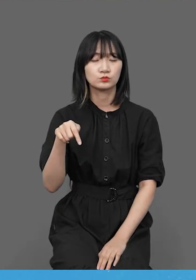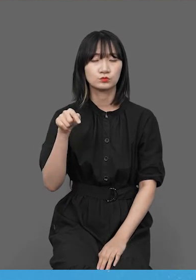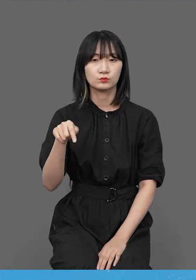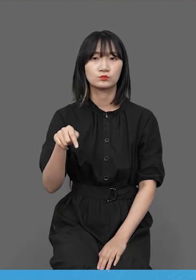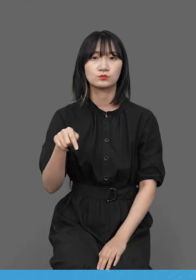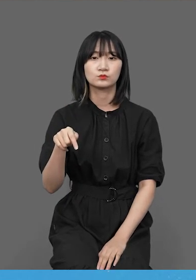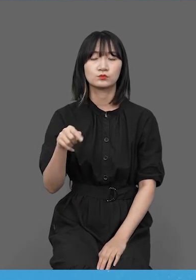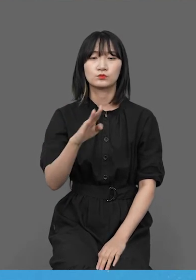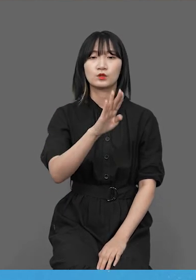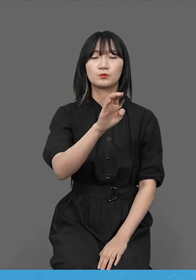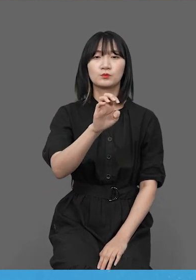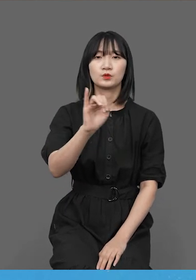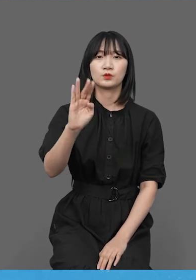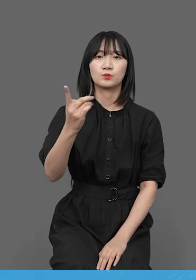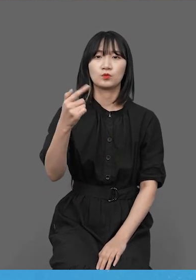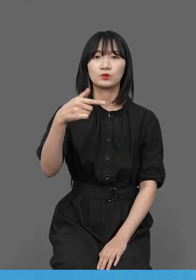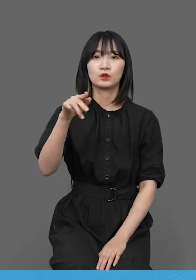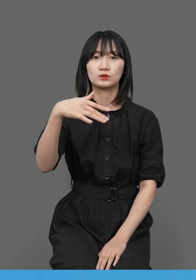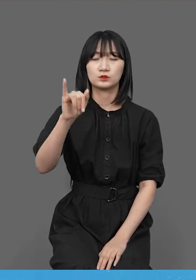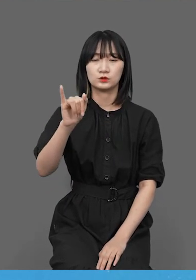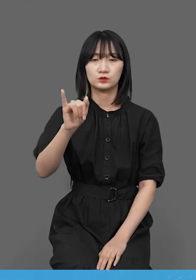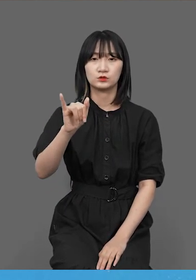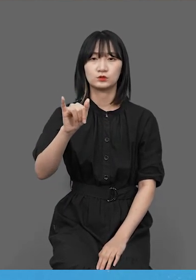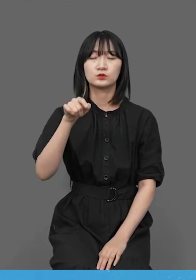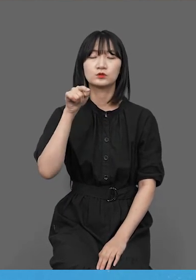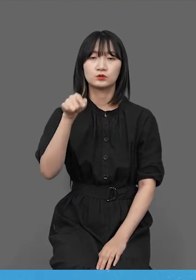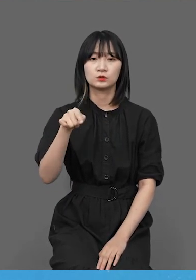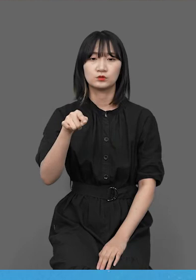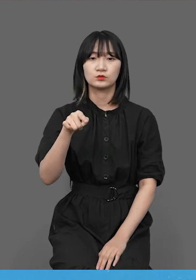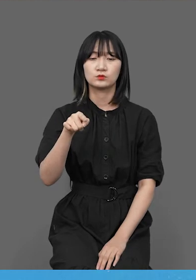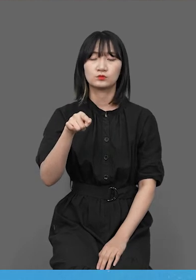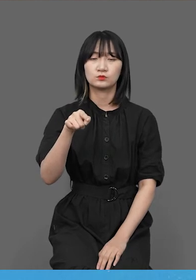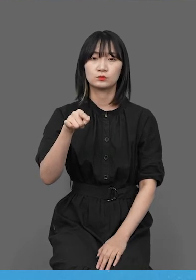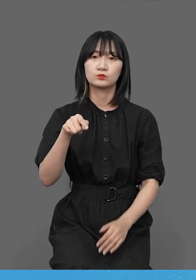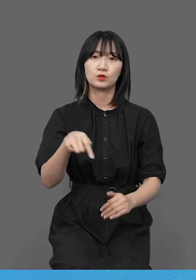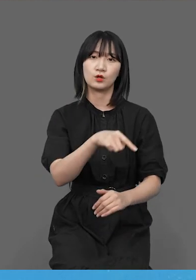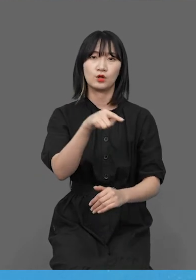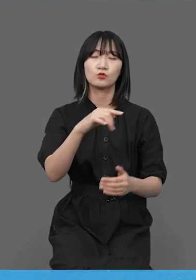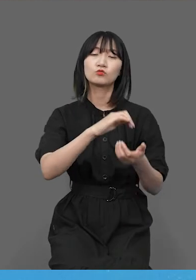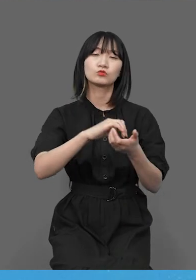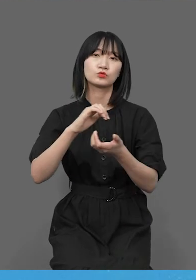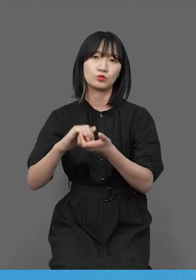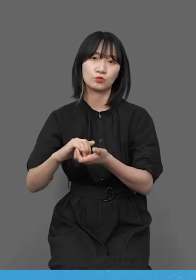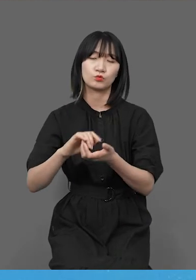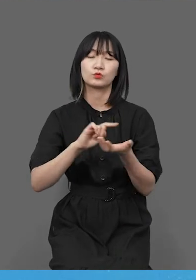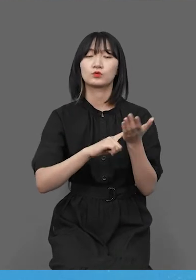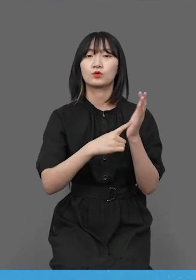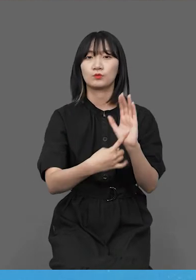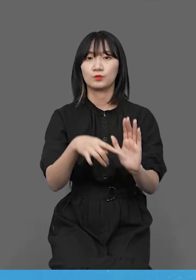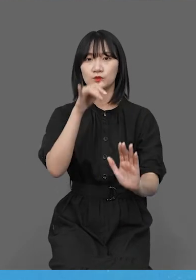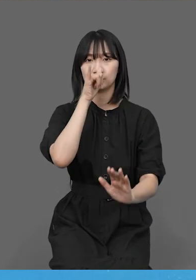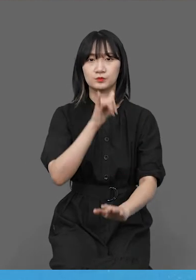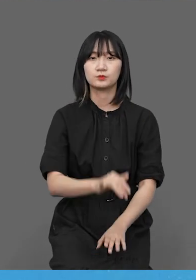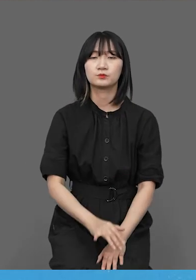그런 피보나치 수열의 황금 나선의 그런 그 규칙성으로 되어 있다는 것이 발견되는